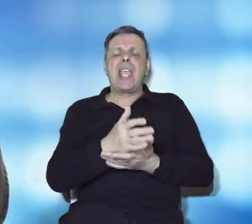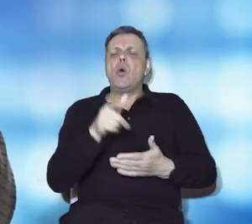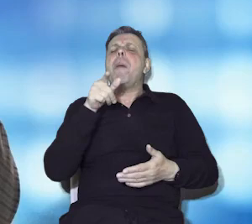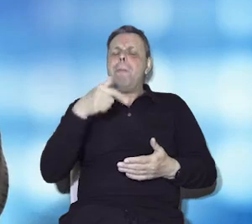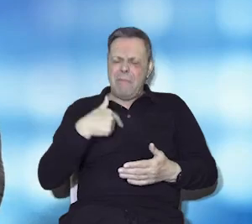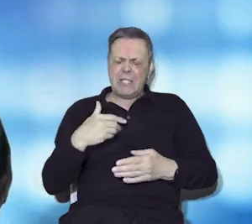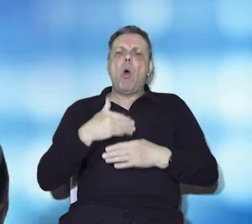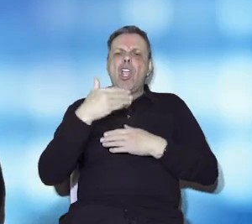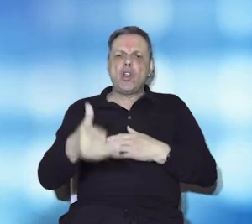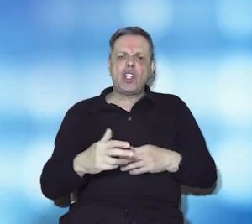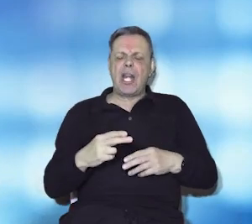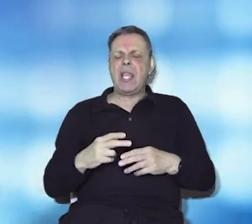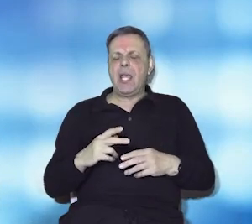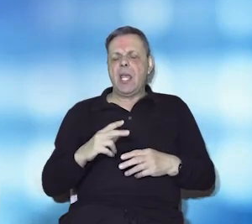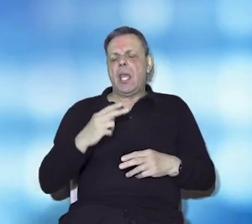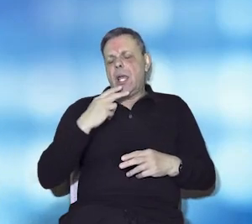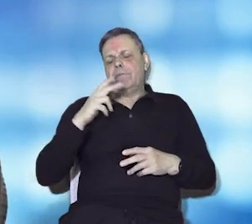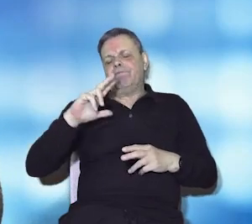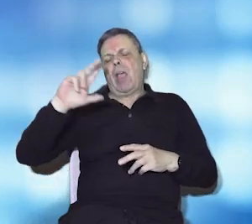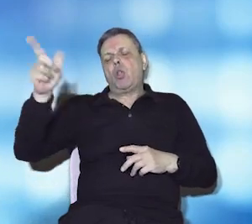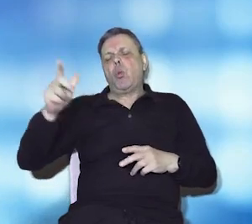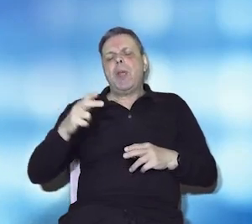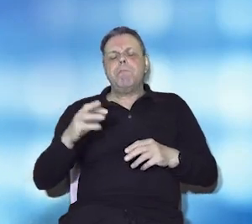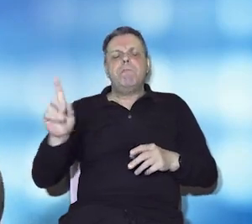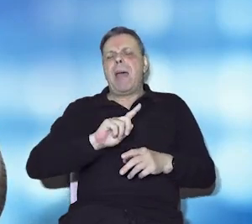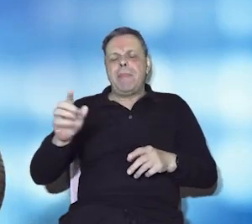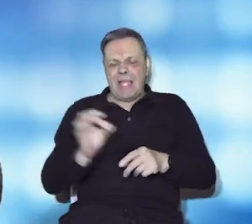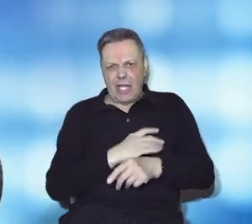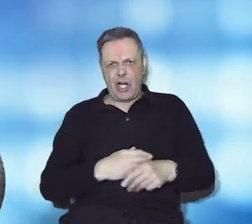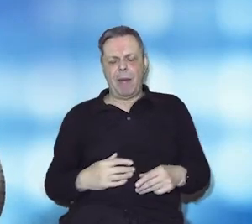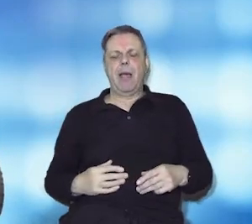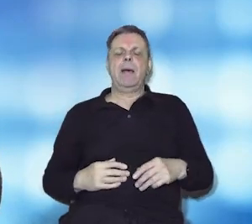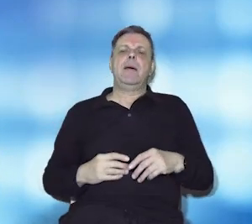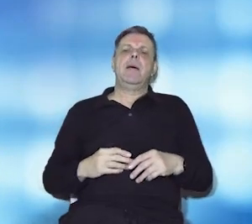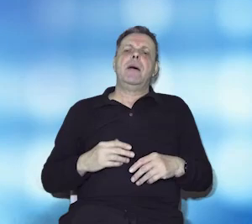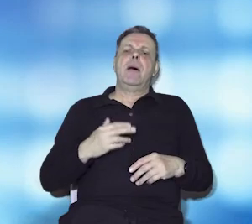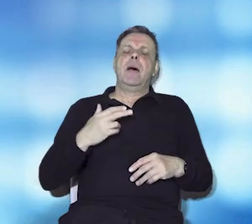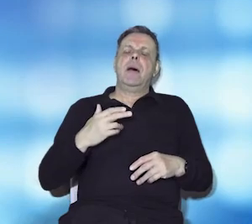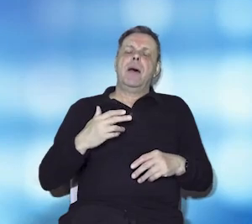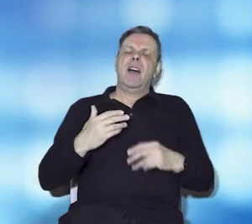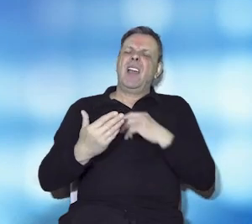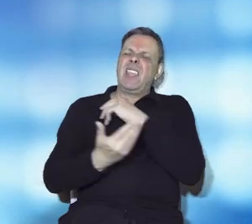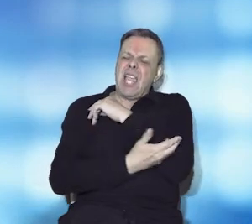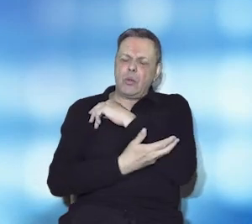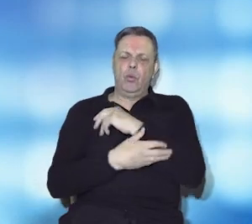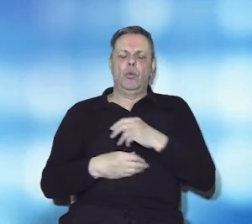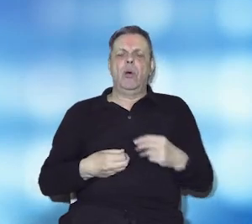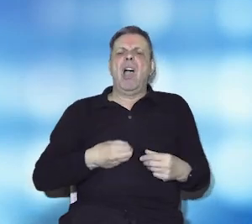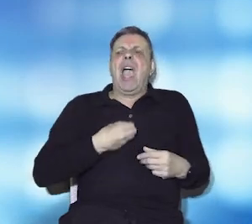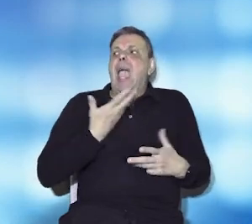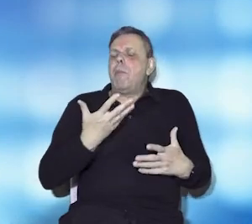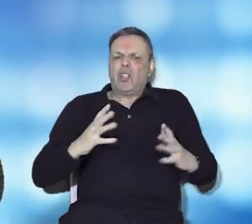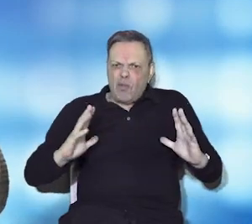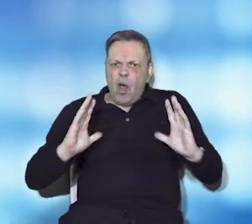smo tuđim nesrećama, izloženi smo tuđem jadu, emotivno